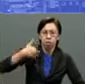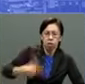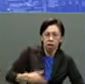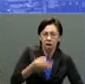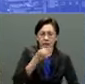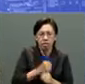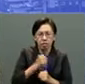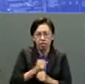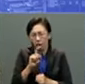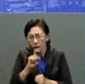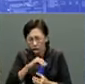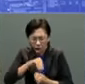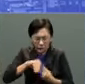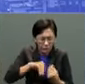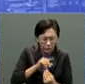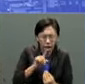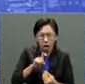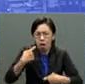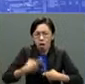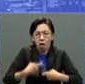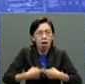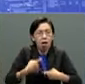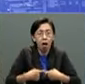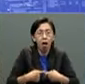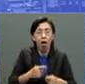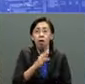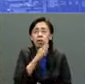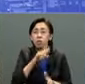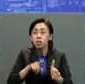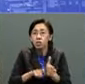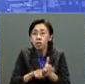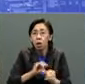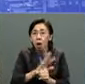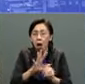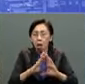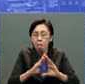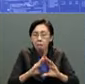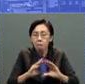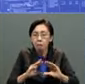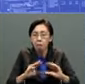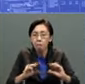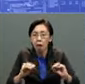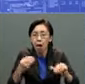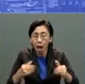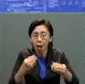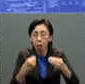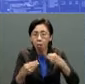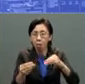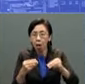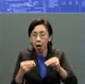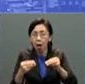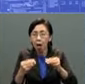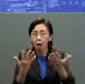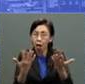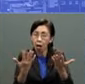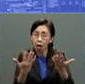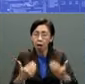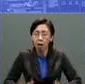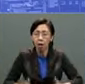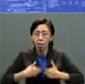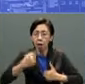ากินอาจจะยากลำบากนิดนึงถ้าสถานการณ์ของการระบาดของโรคดีขึ้นแล้วจะผ่อนคลายมาตรการแล้วกลับไป